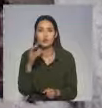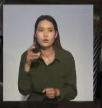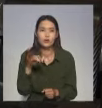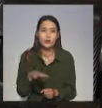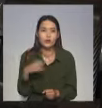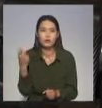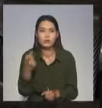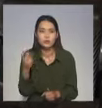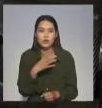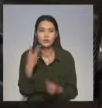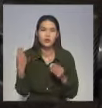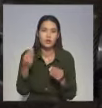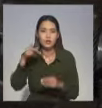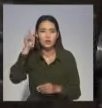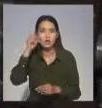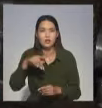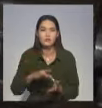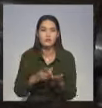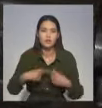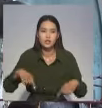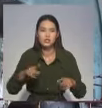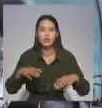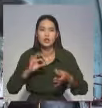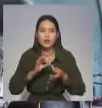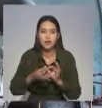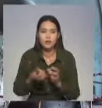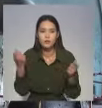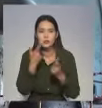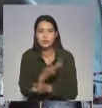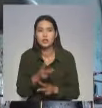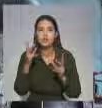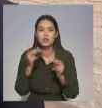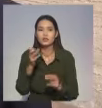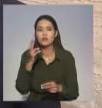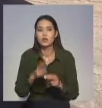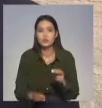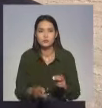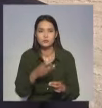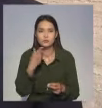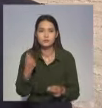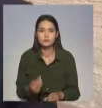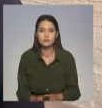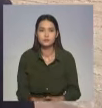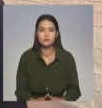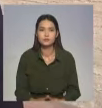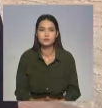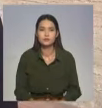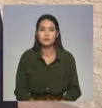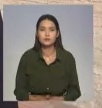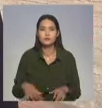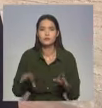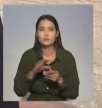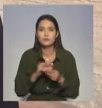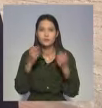на замену труб есть, в отличие от сроков. Конкурс на определение подрядчика еще не завершен. Предполагается, что мы